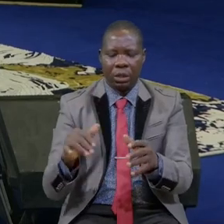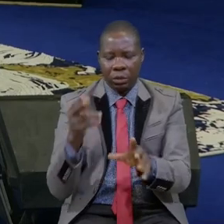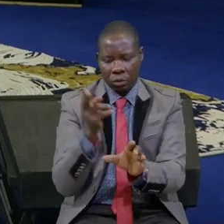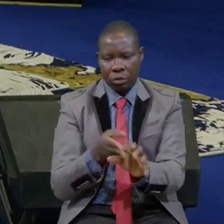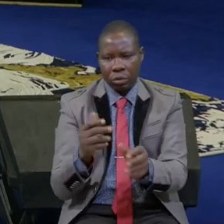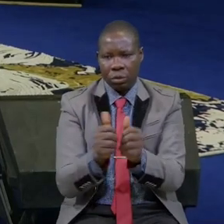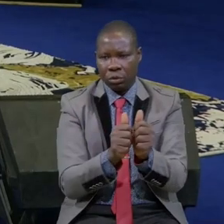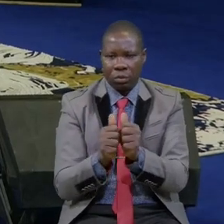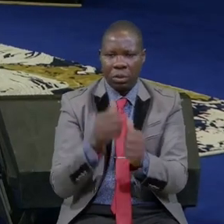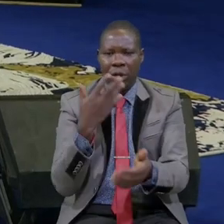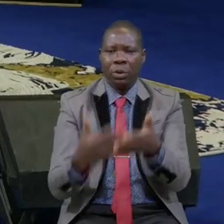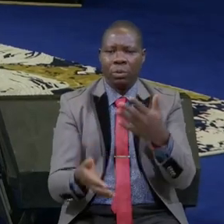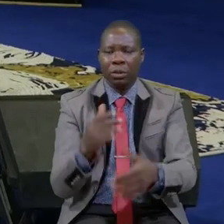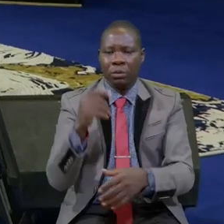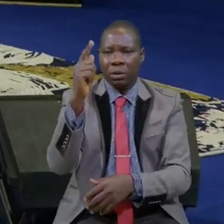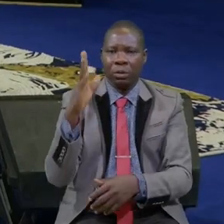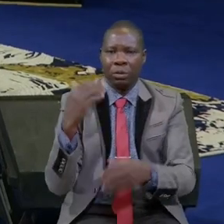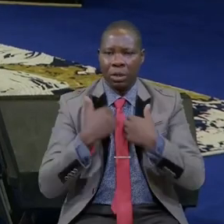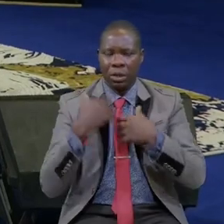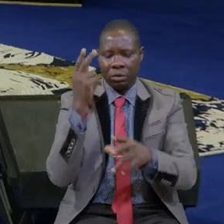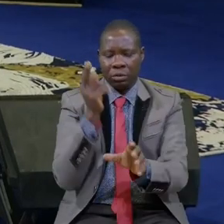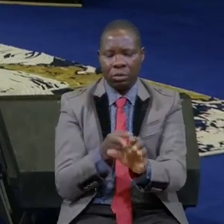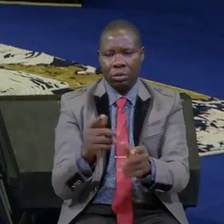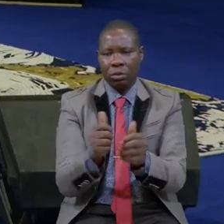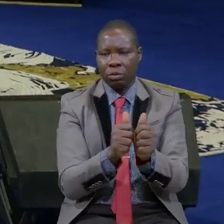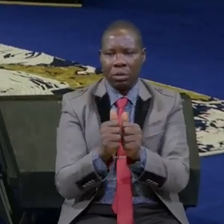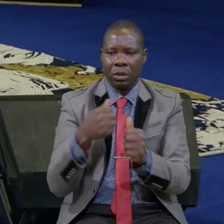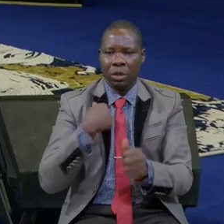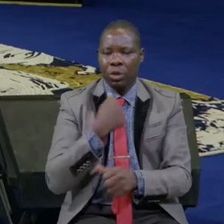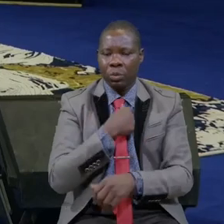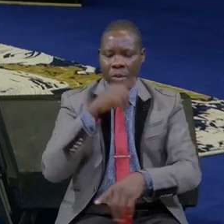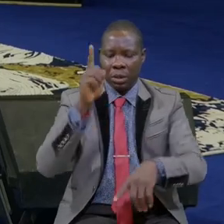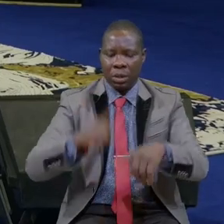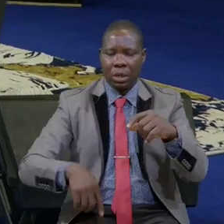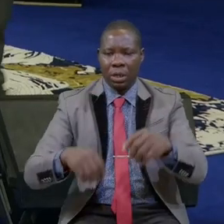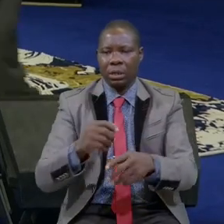Dieu a joint, nous ne pouvons pas les séparer.